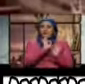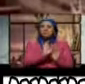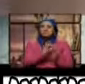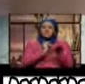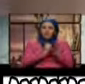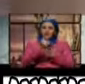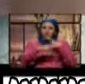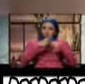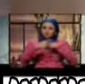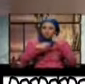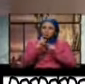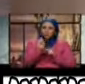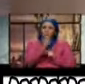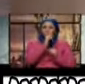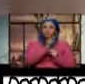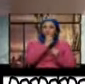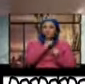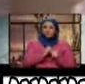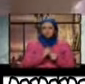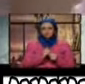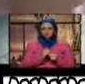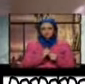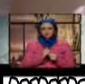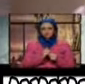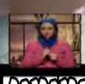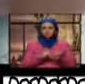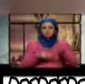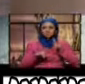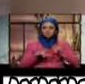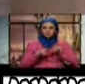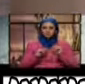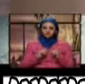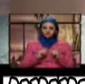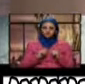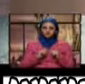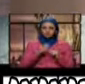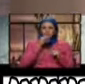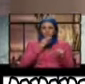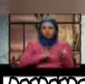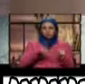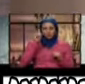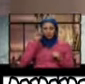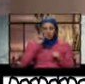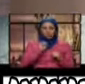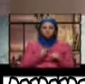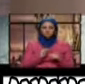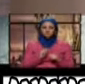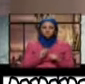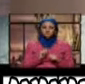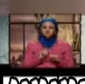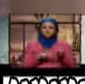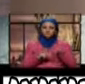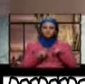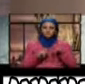الصلاة والسلام. فتعجب الصحابة من لين الحرير سبحان الله. قال